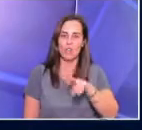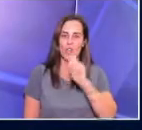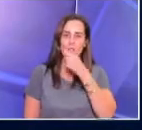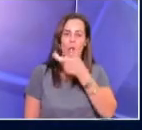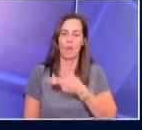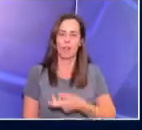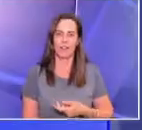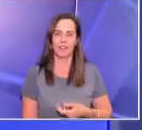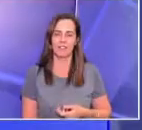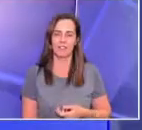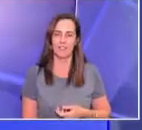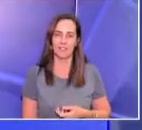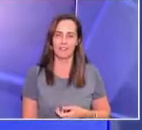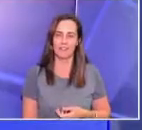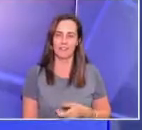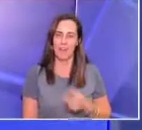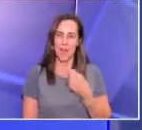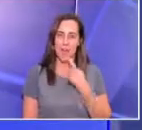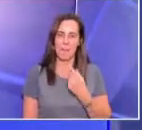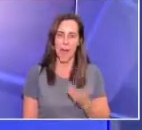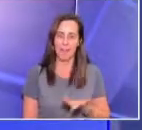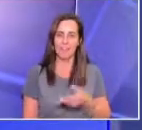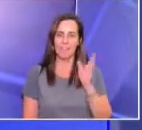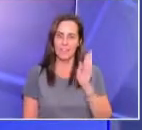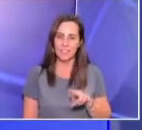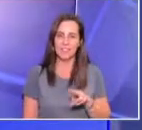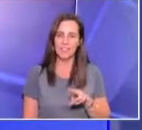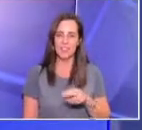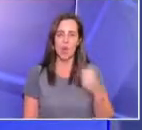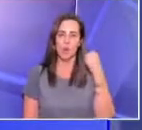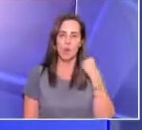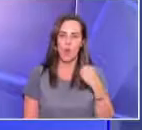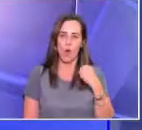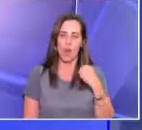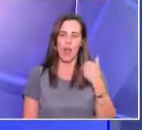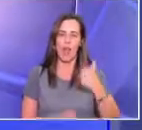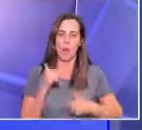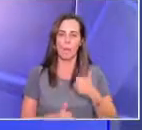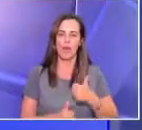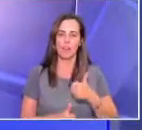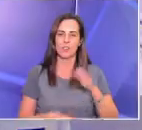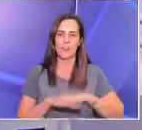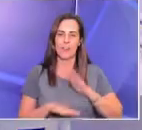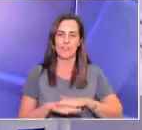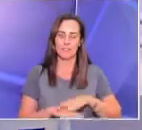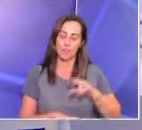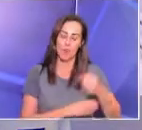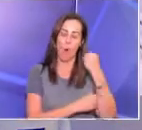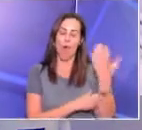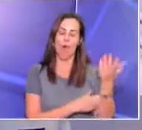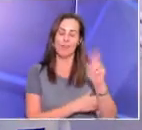סוד. אמר את זה חגי, יש עוצמה למועמד המכהן. בוודאי. יש